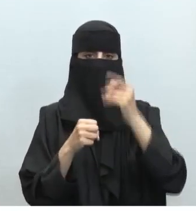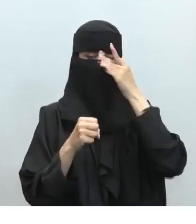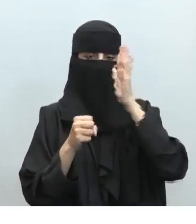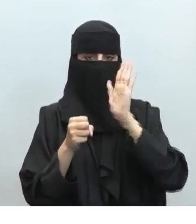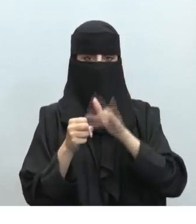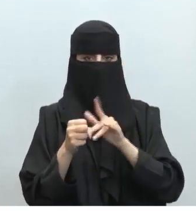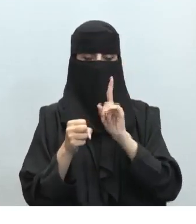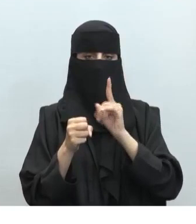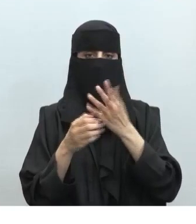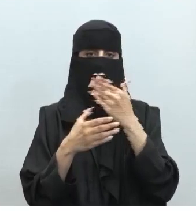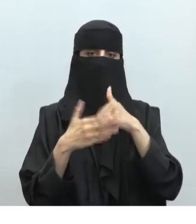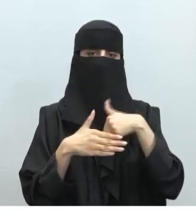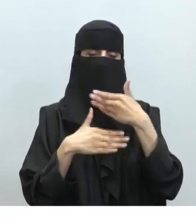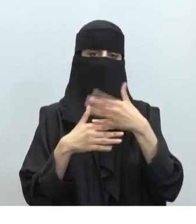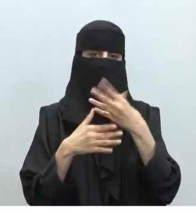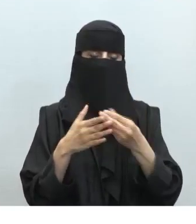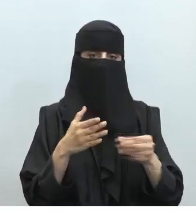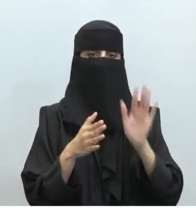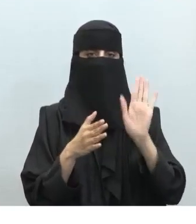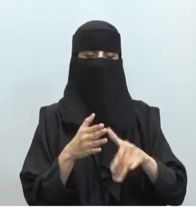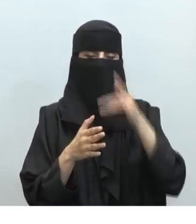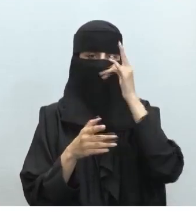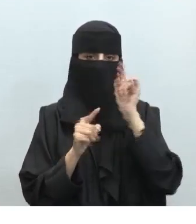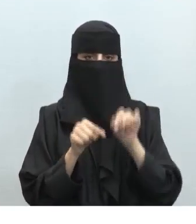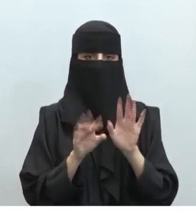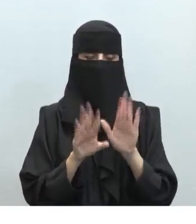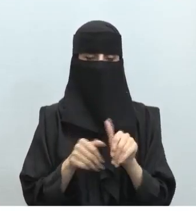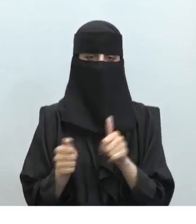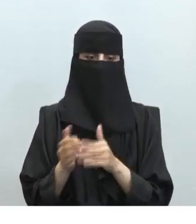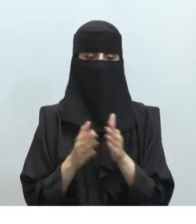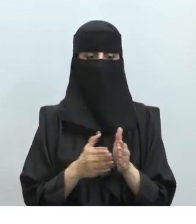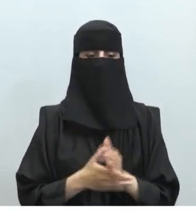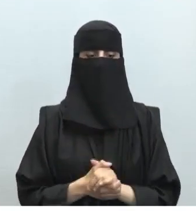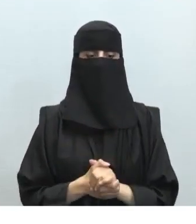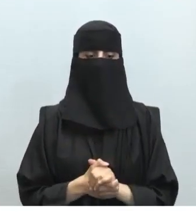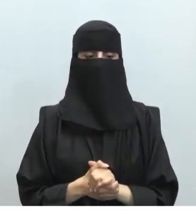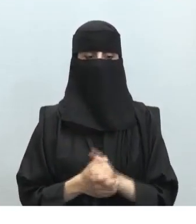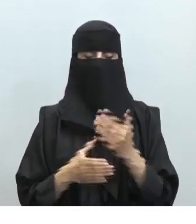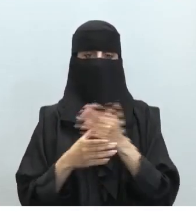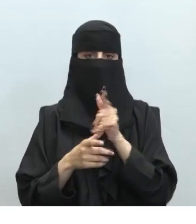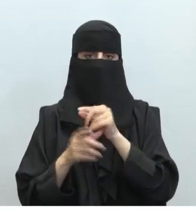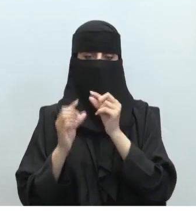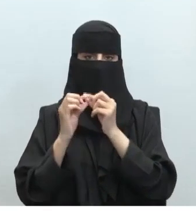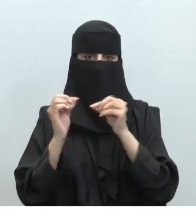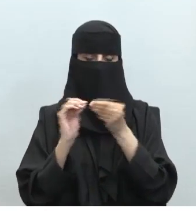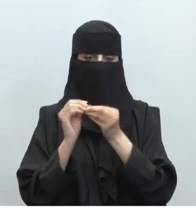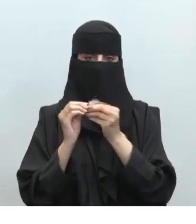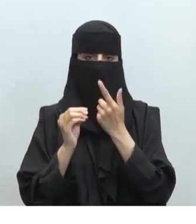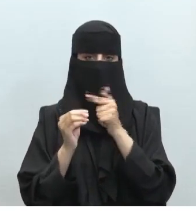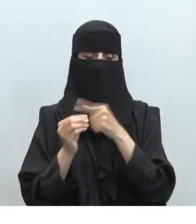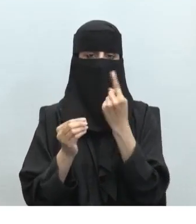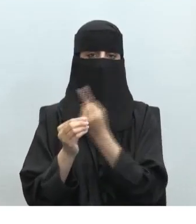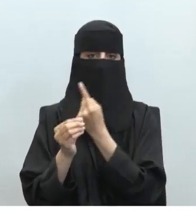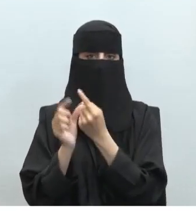تظهر كريات حمراء طبيعيه كريات دم منجليه لذلك ظهرت كريات الدم الطبيعيه